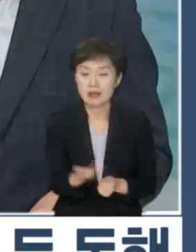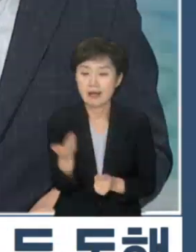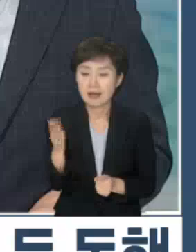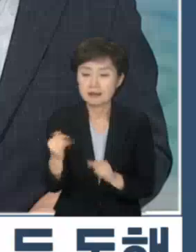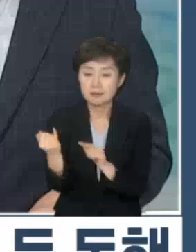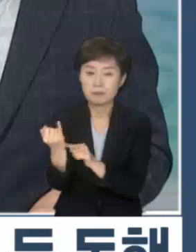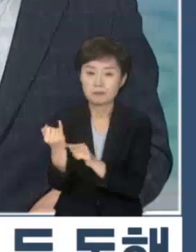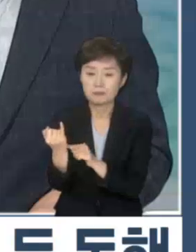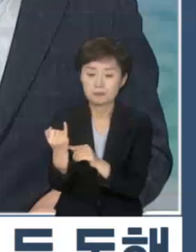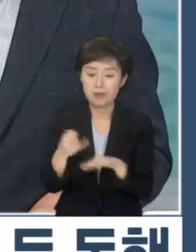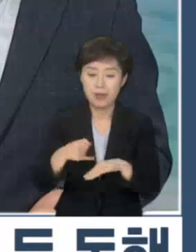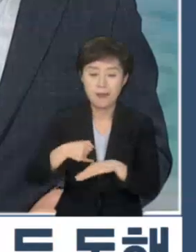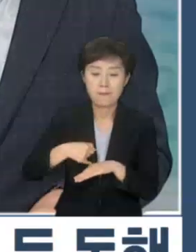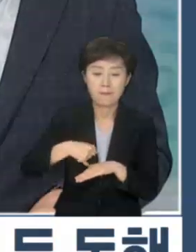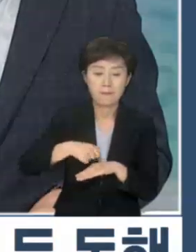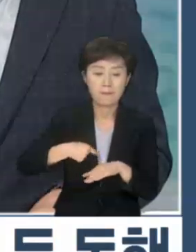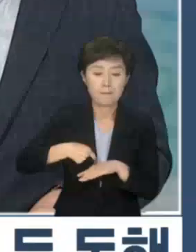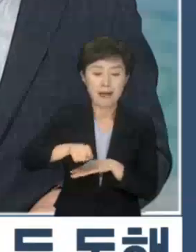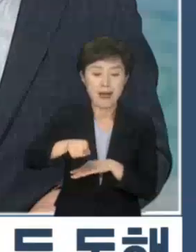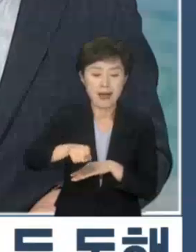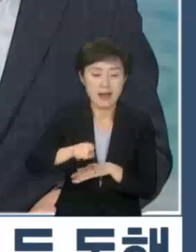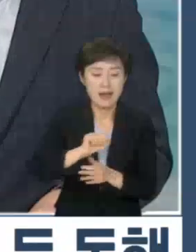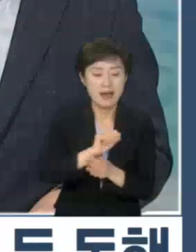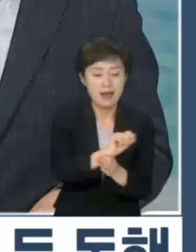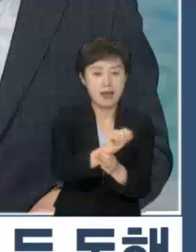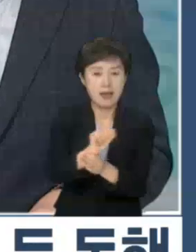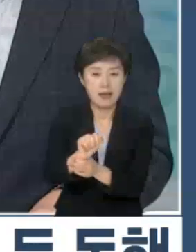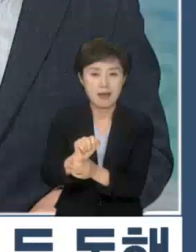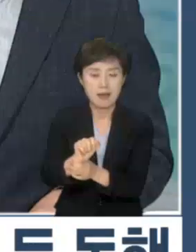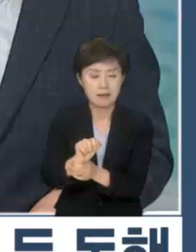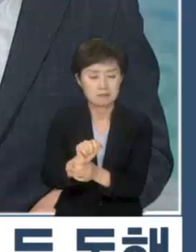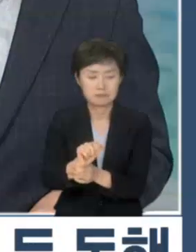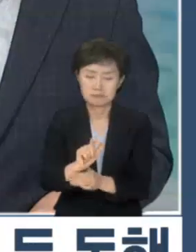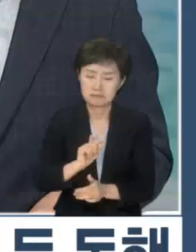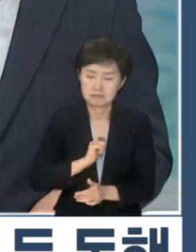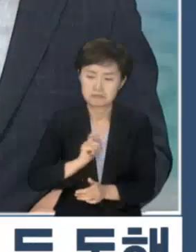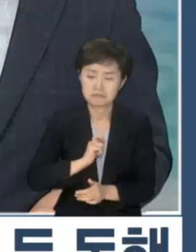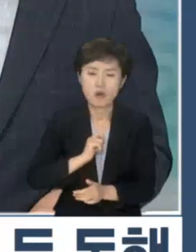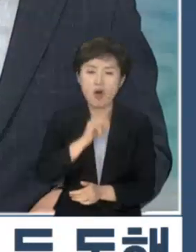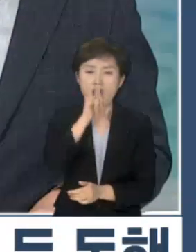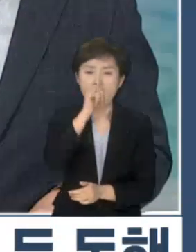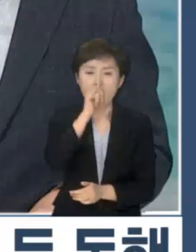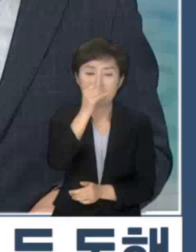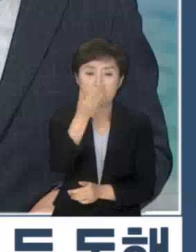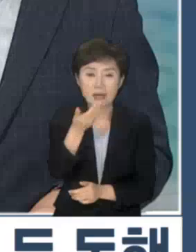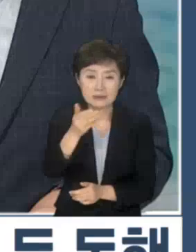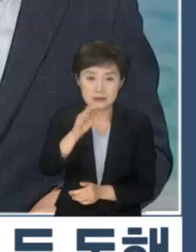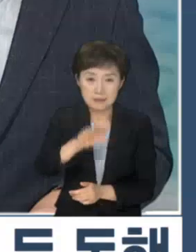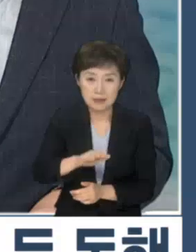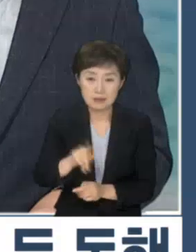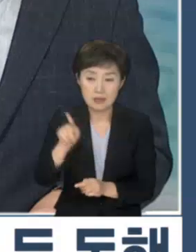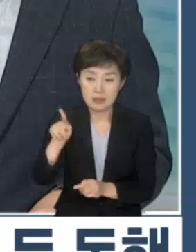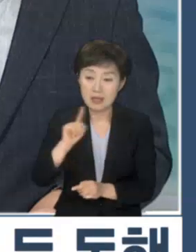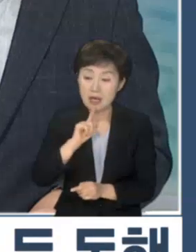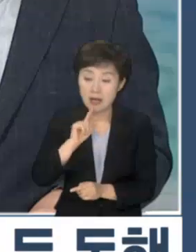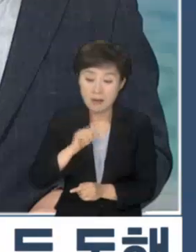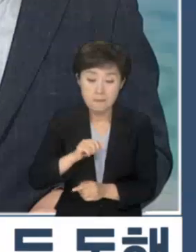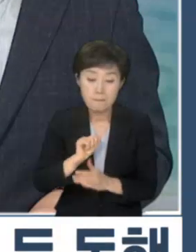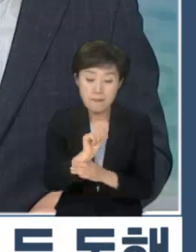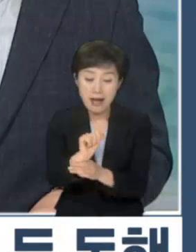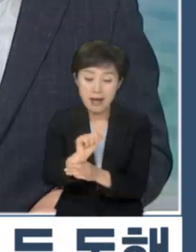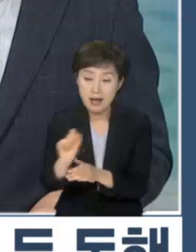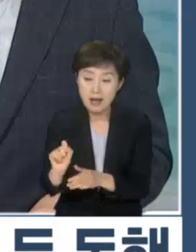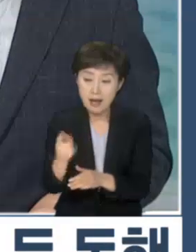자체가 정치적인 어떤 함의가 있는 것 아니냐라고 뭐 바라볼 수는 있습니다만 이게 어떤 영향을 미칠지 미리